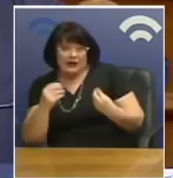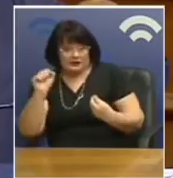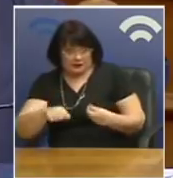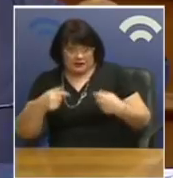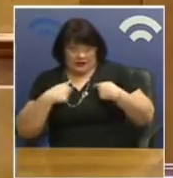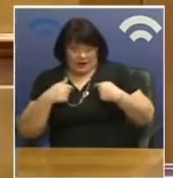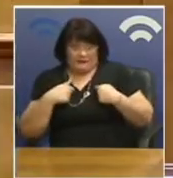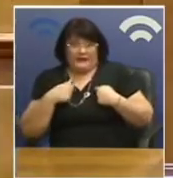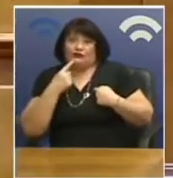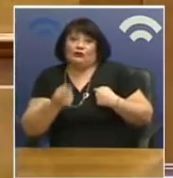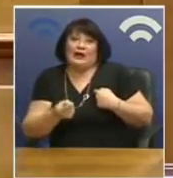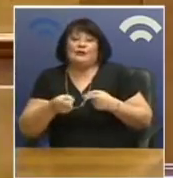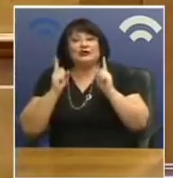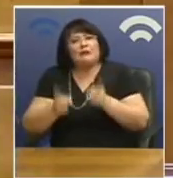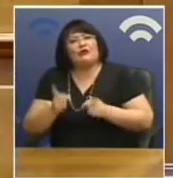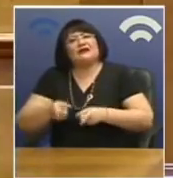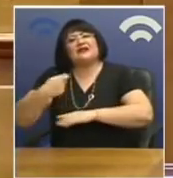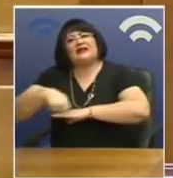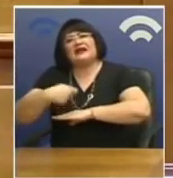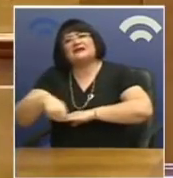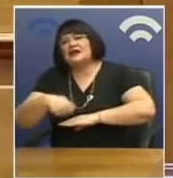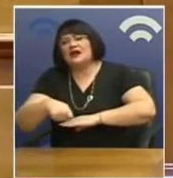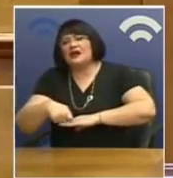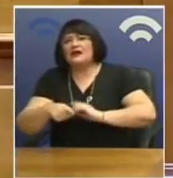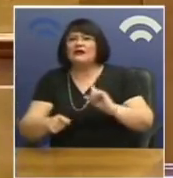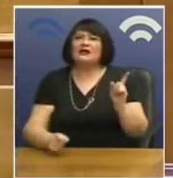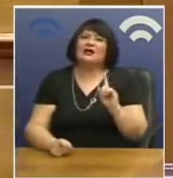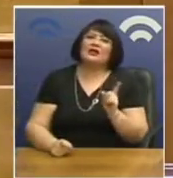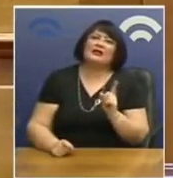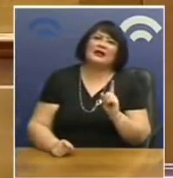η δωροδοκία δεν είναι κατά τα καθήκοντα,